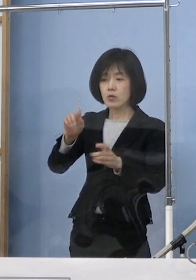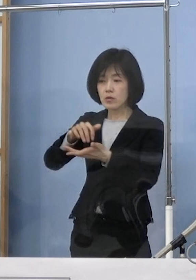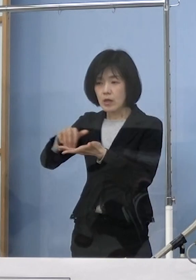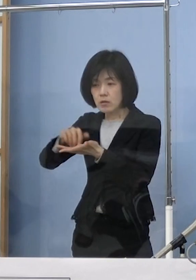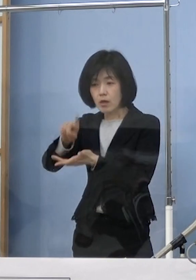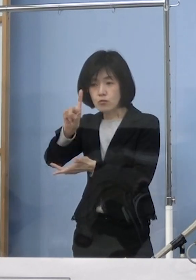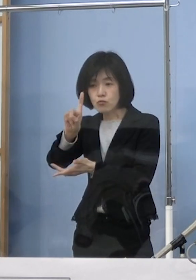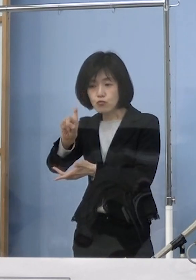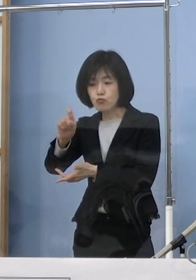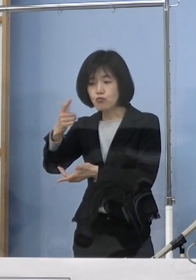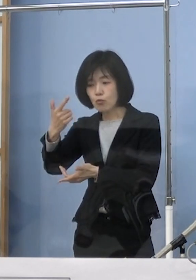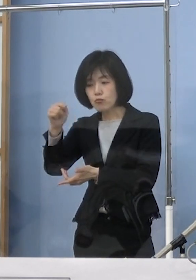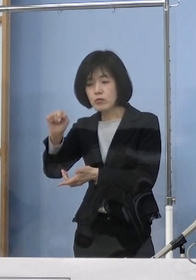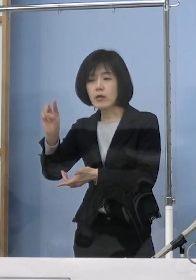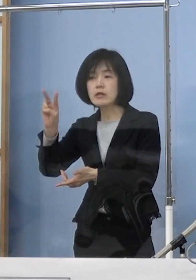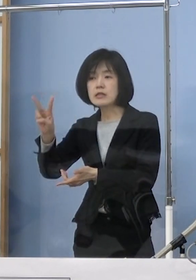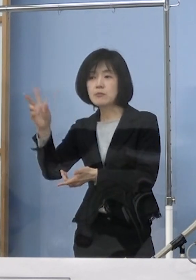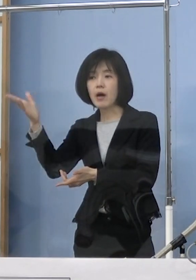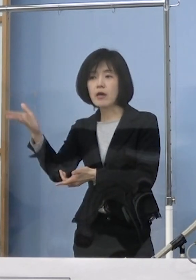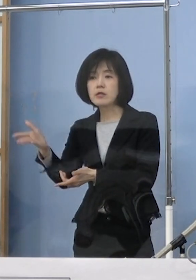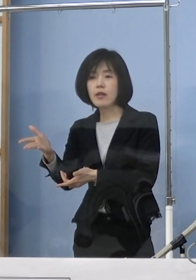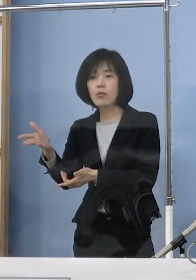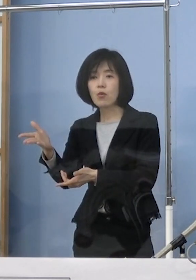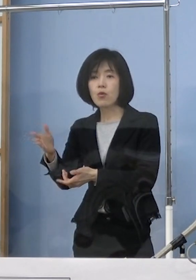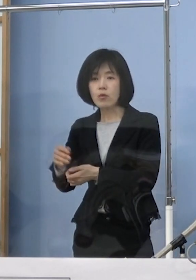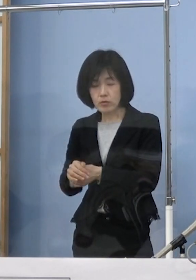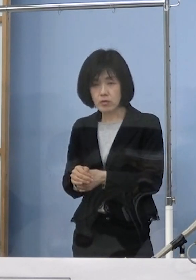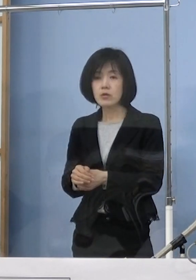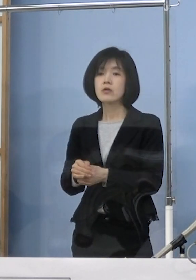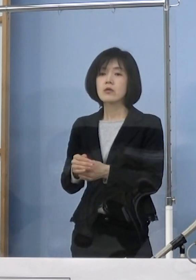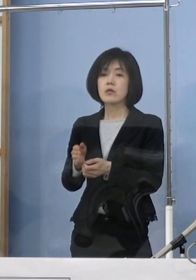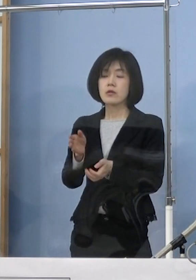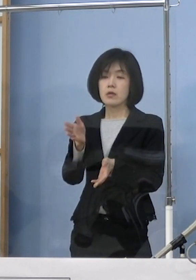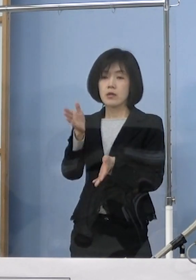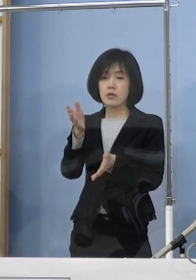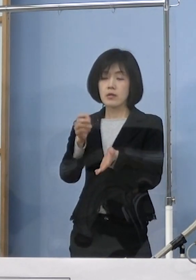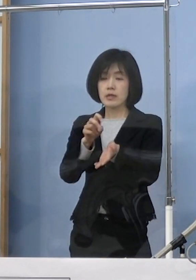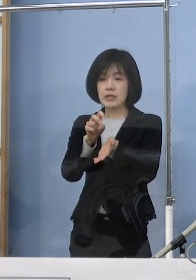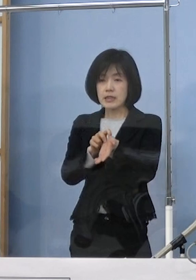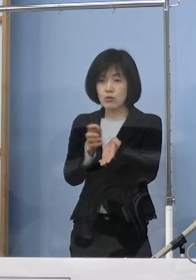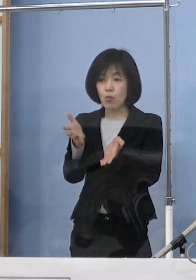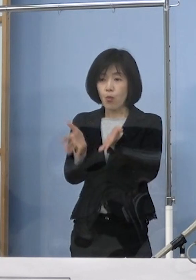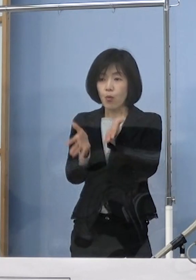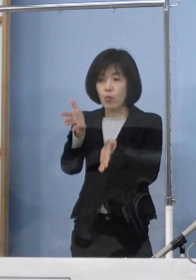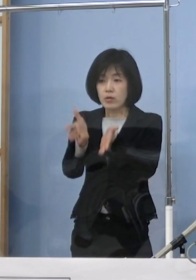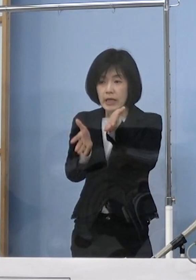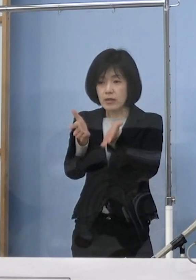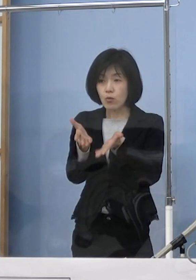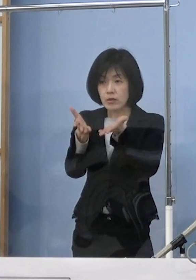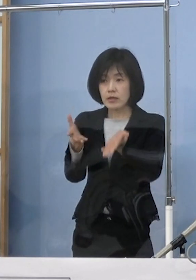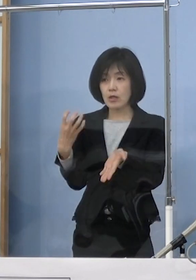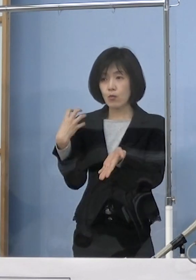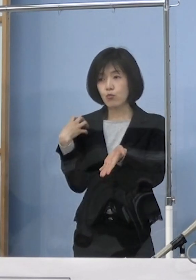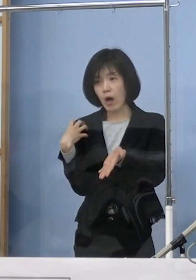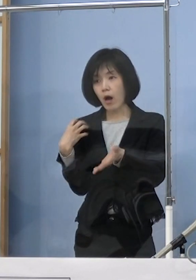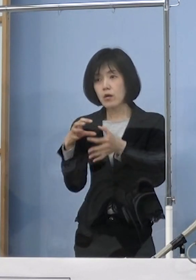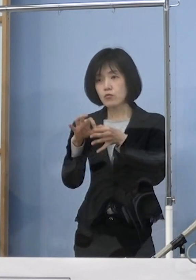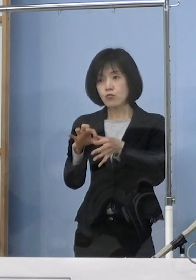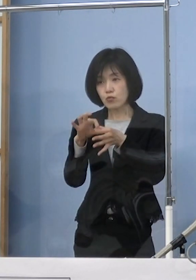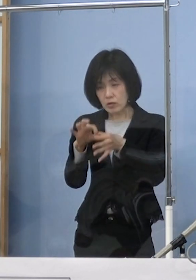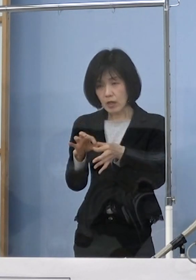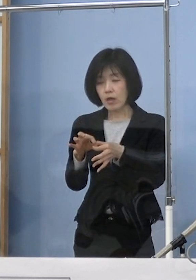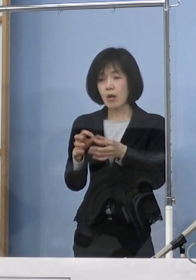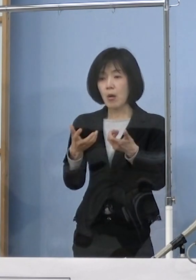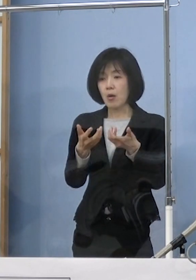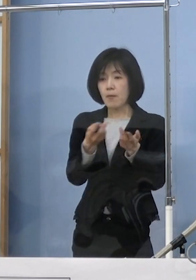16.2% となります。次に医療提供体制の負荷ということで、病床の逼迫具